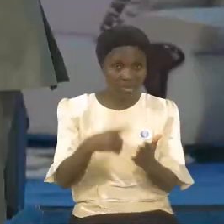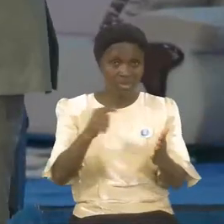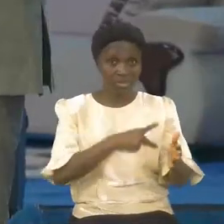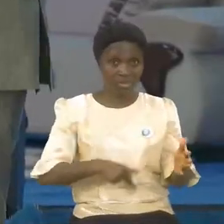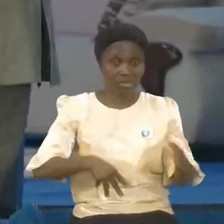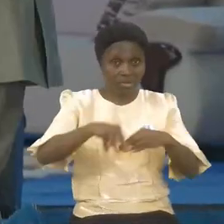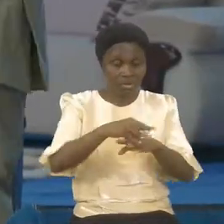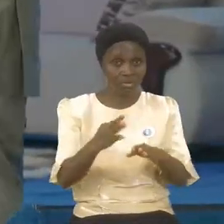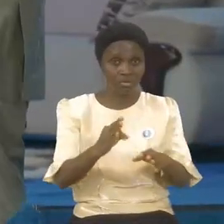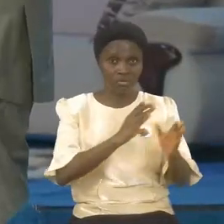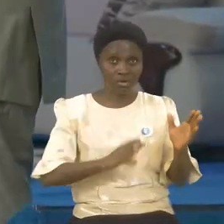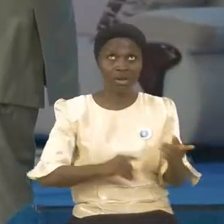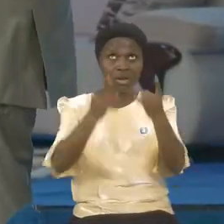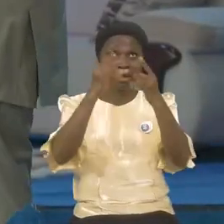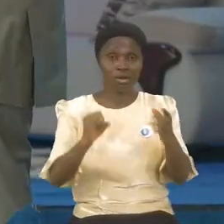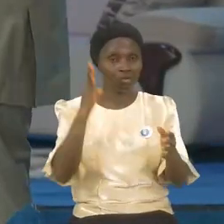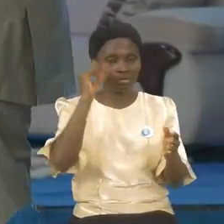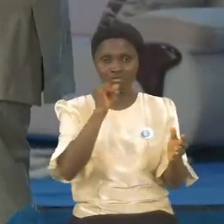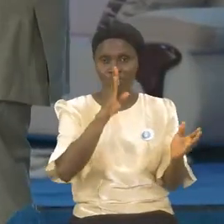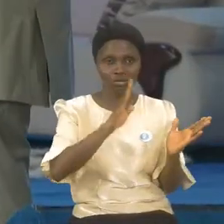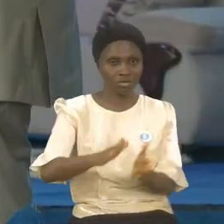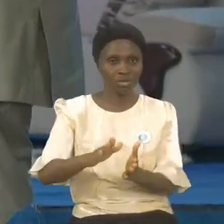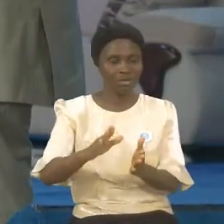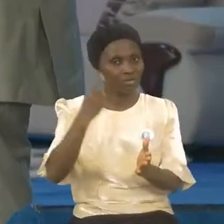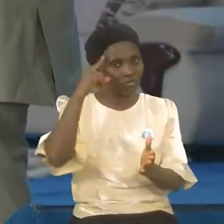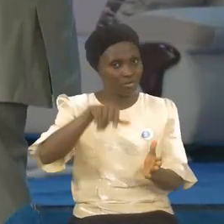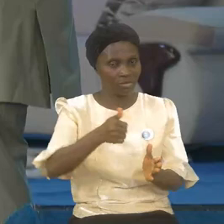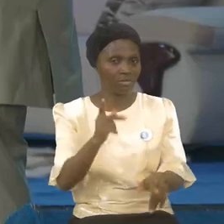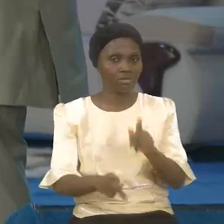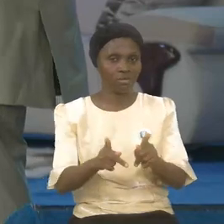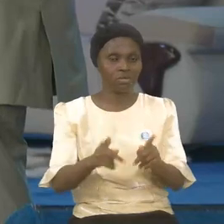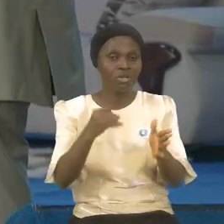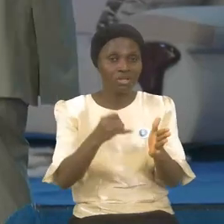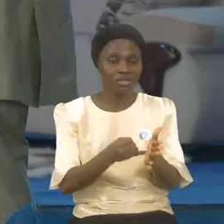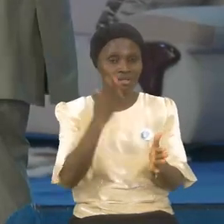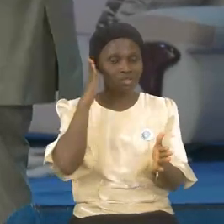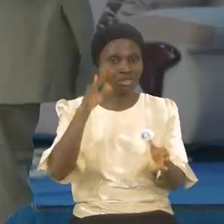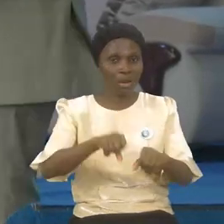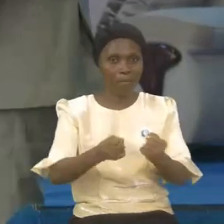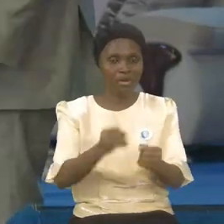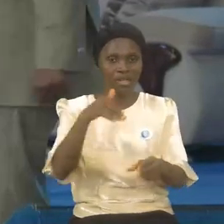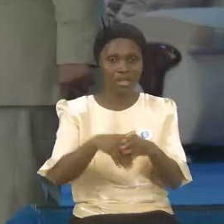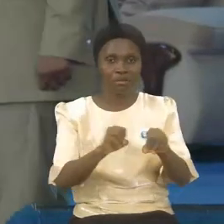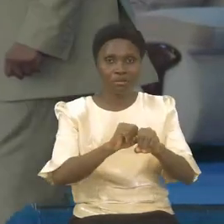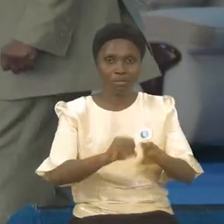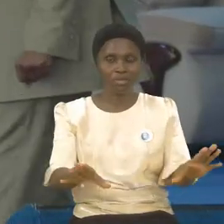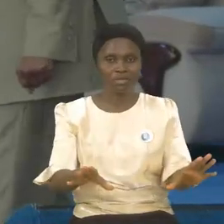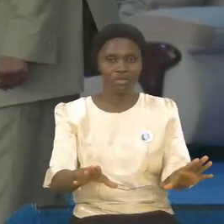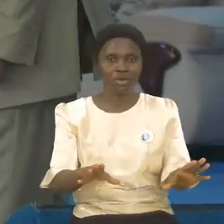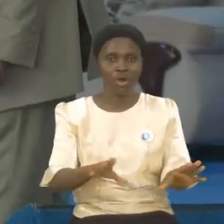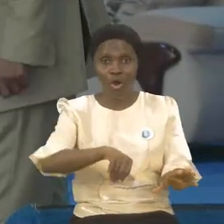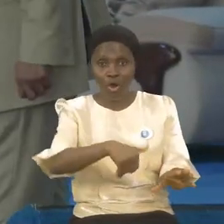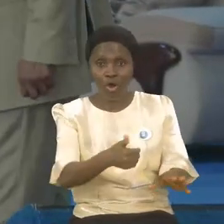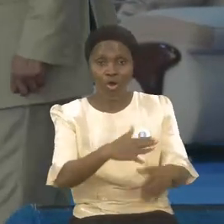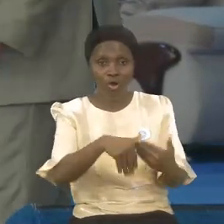et Romain mais le royaume décrite ne passera point sur la domination de notre peuple